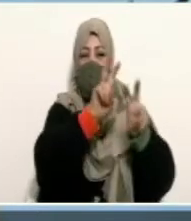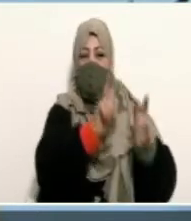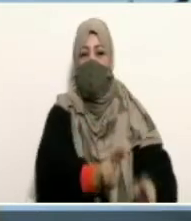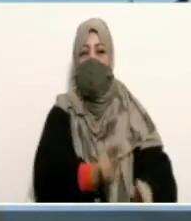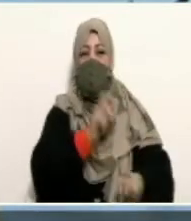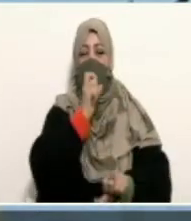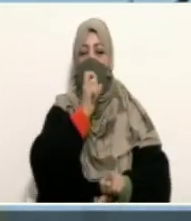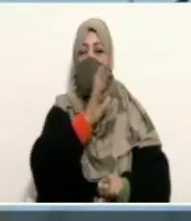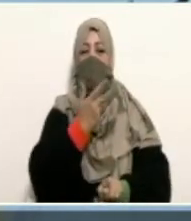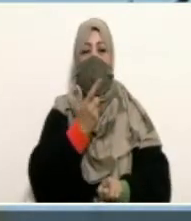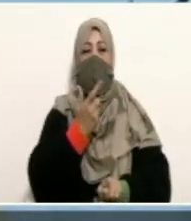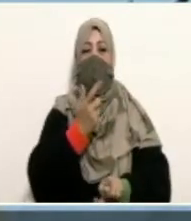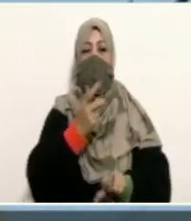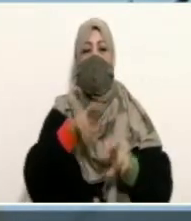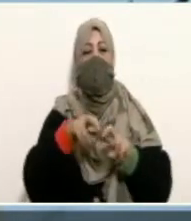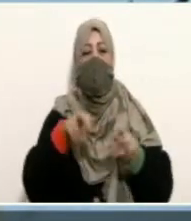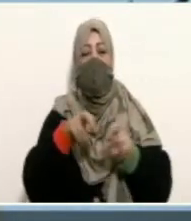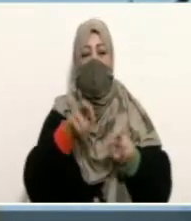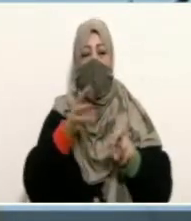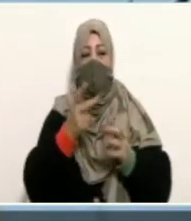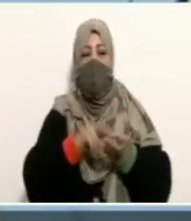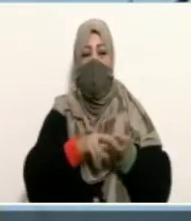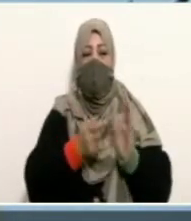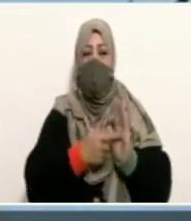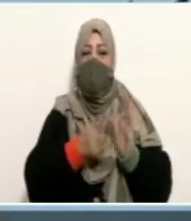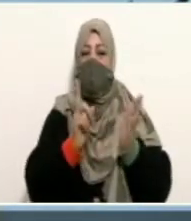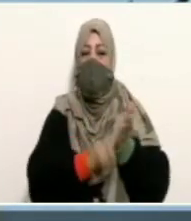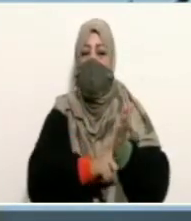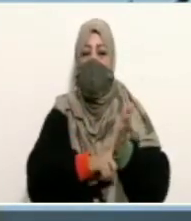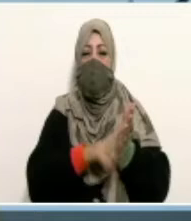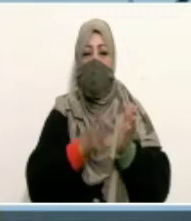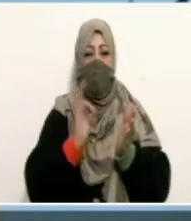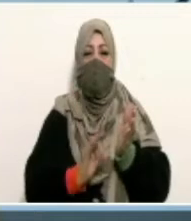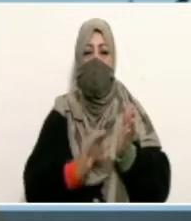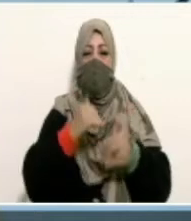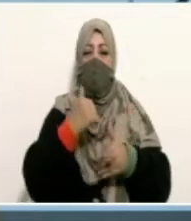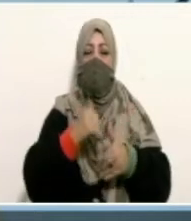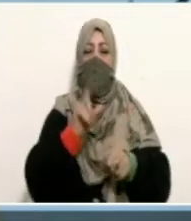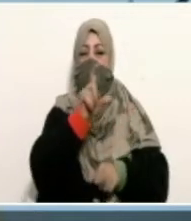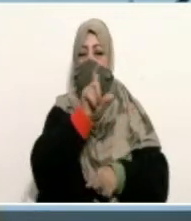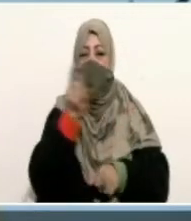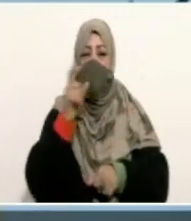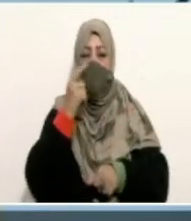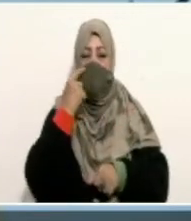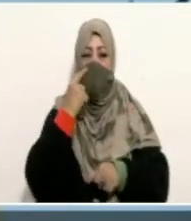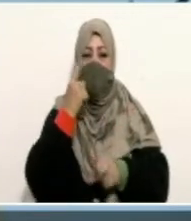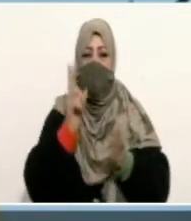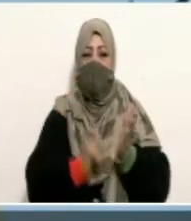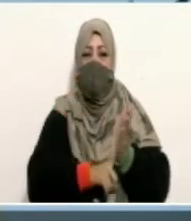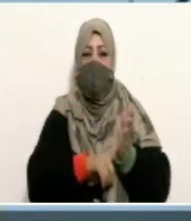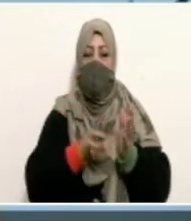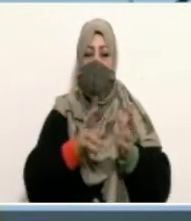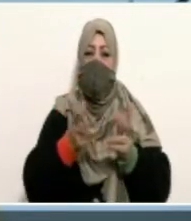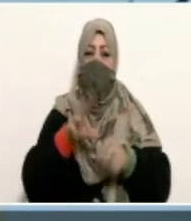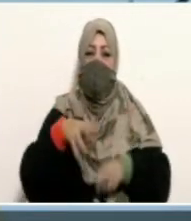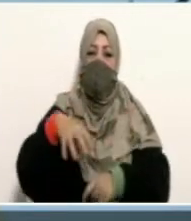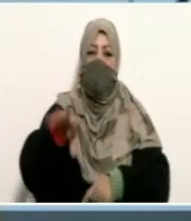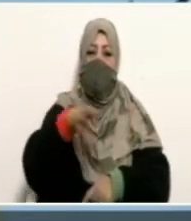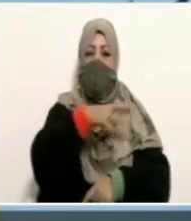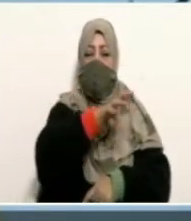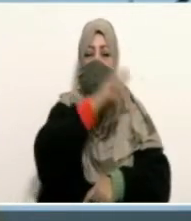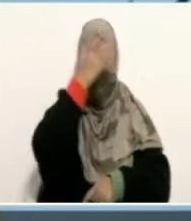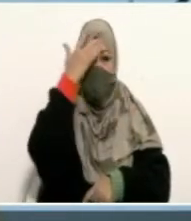فما حكمها شرعا وهل يصح أو لا يصح؟ هنا هو هذا محل الخلاف بين أهل العلم، والمالكية أنفسهم اختلفوا